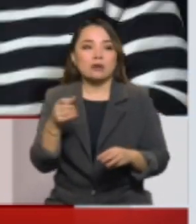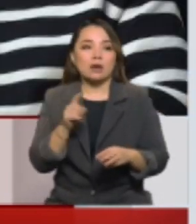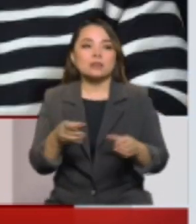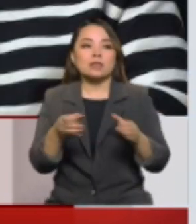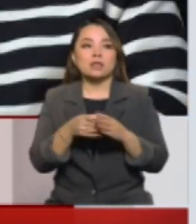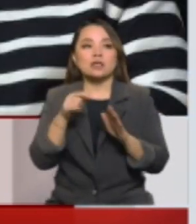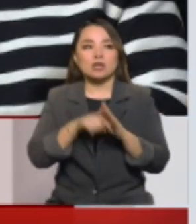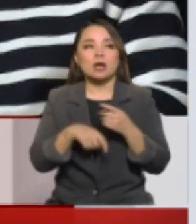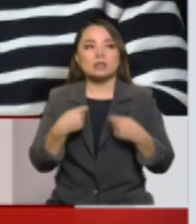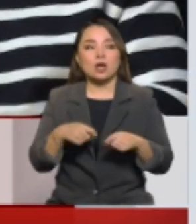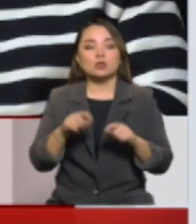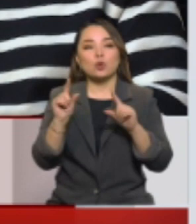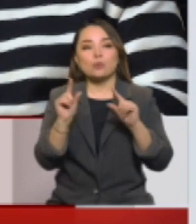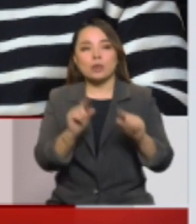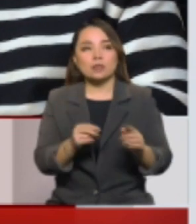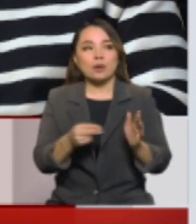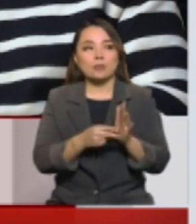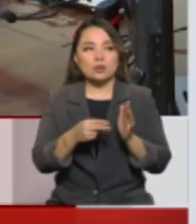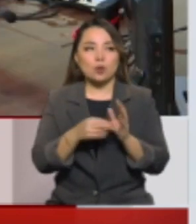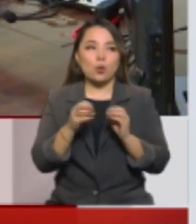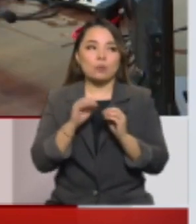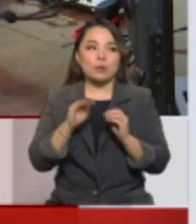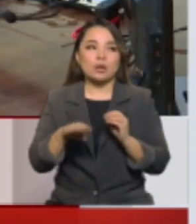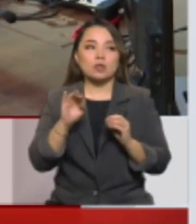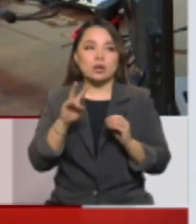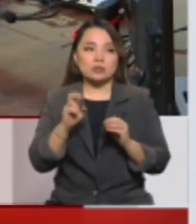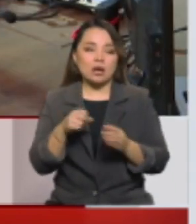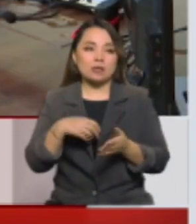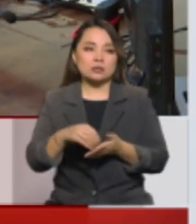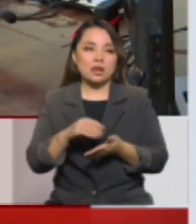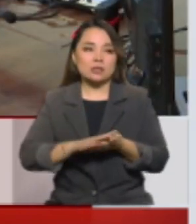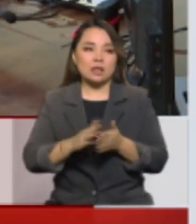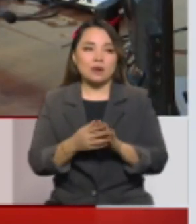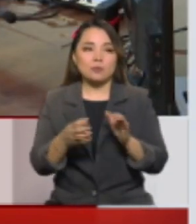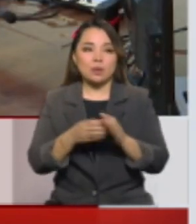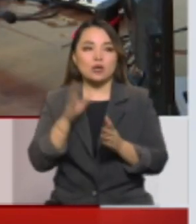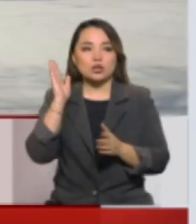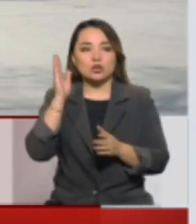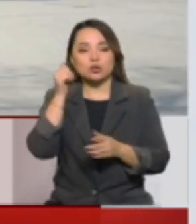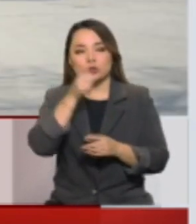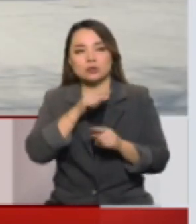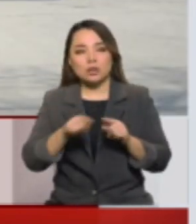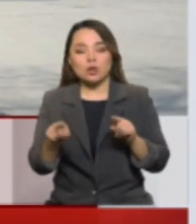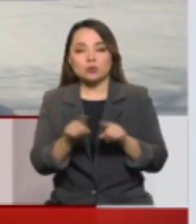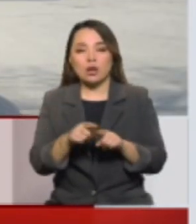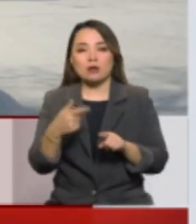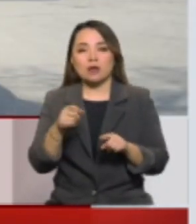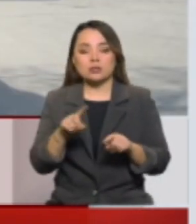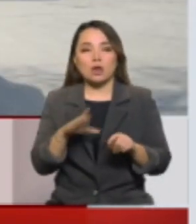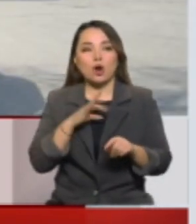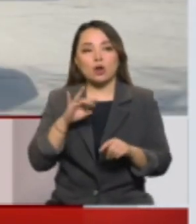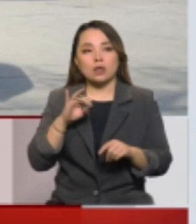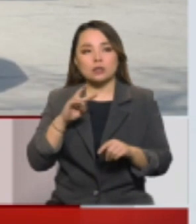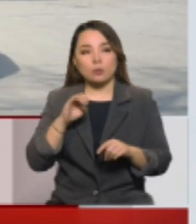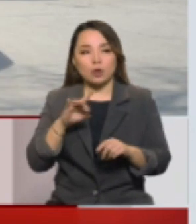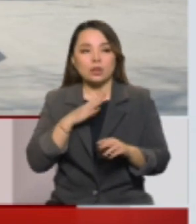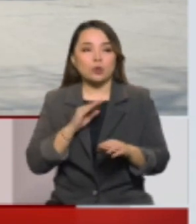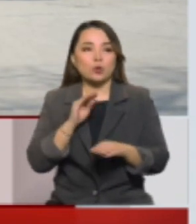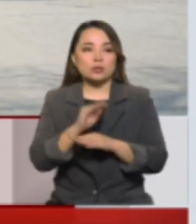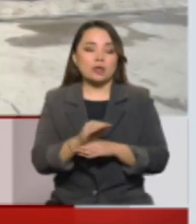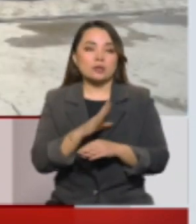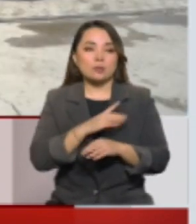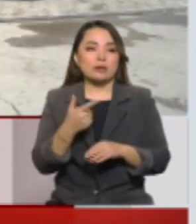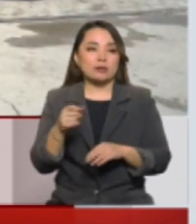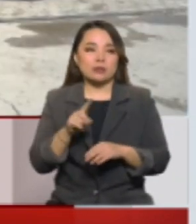нарыққа төмендетілген бағамен сол 10 мың тоннаны алып отырып, алдағы жылдары Қазросгаздың Орынбордағы зауытынан қосымша